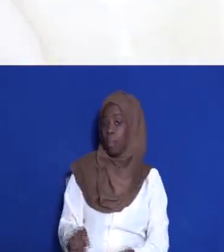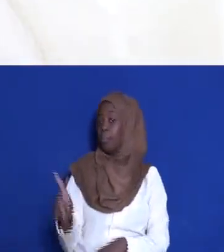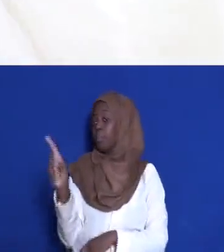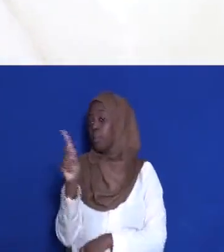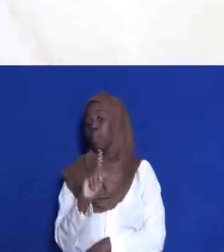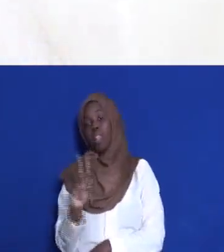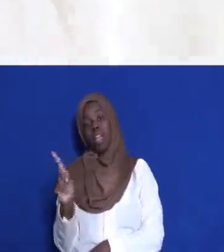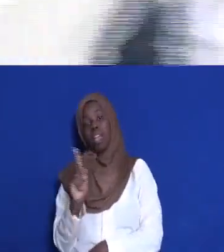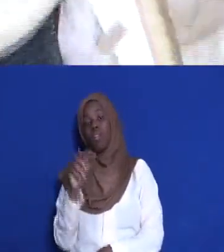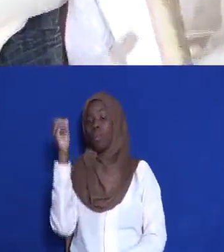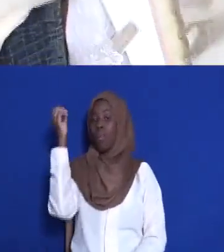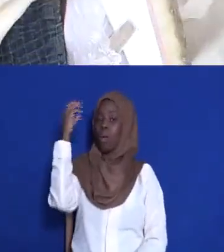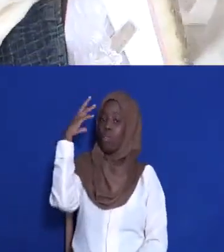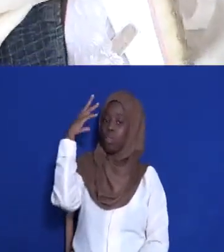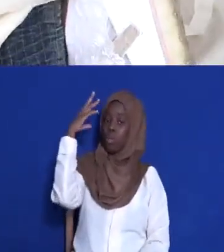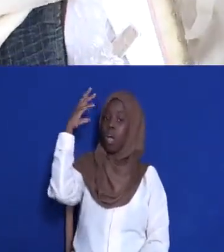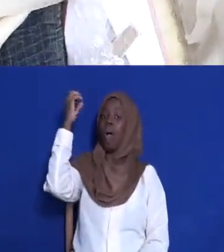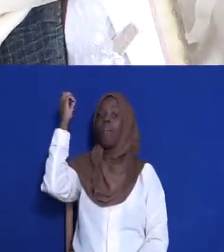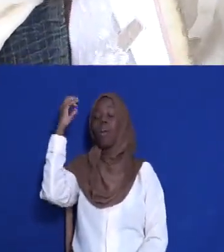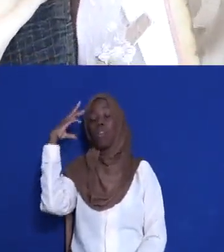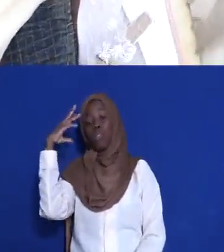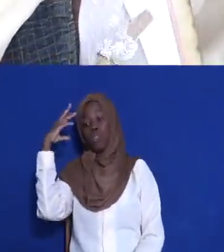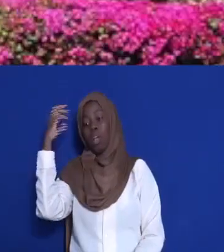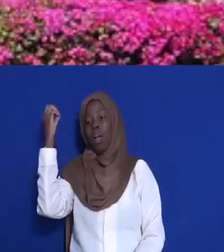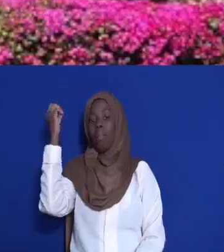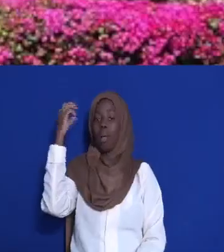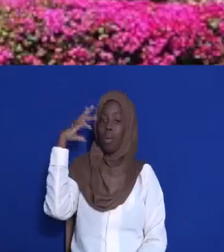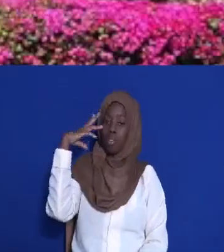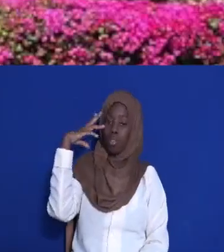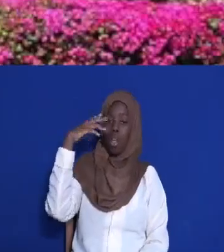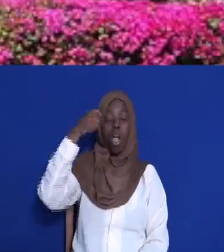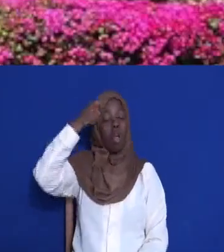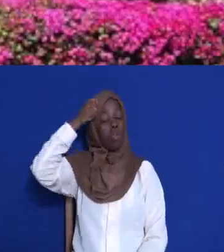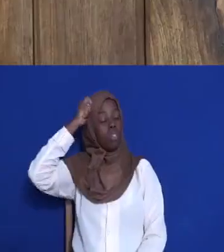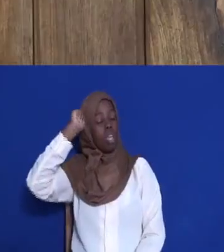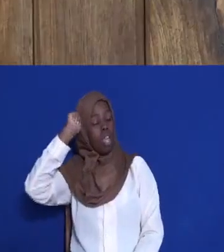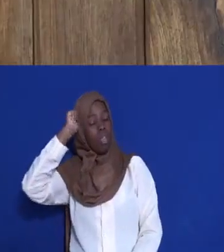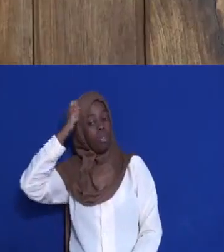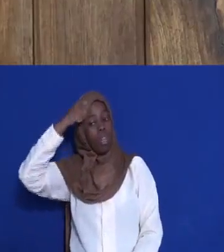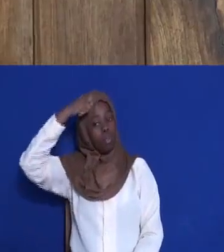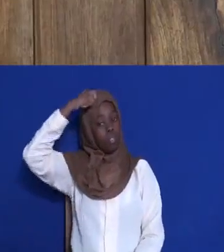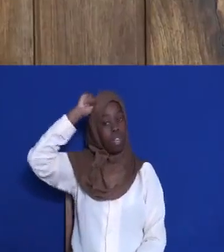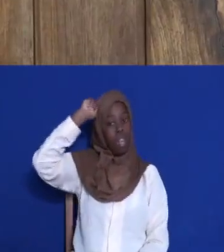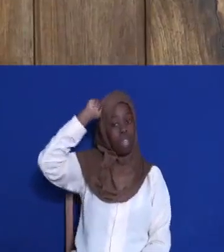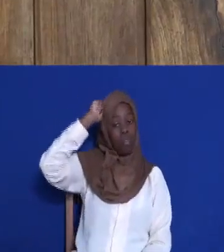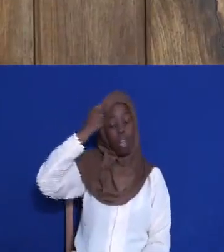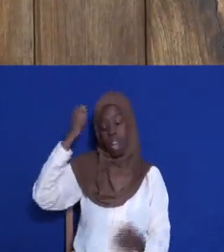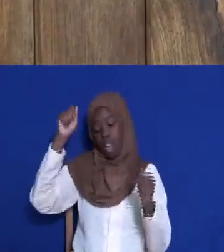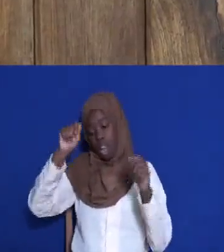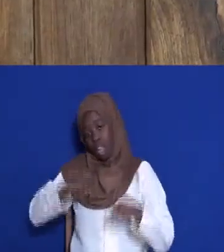lazima. Bila hivyo magonjwa, magonjwa, magonjwa. Chana nywele